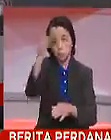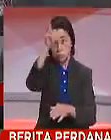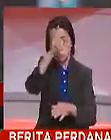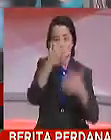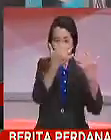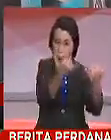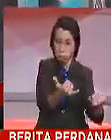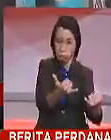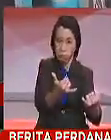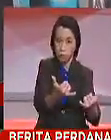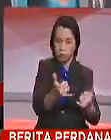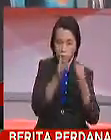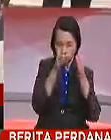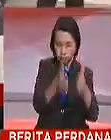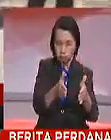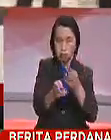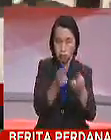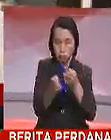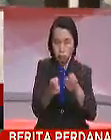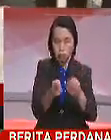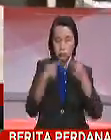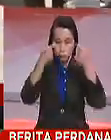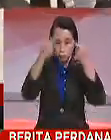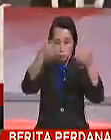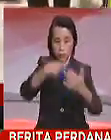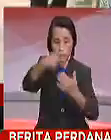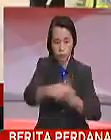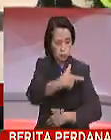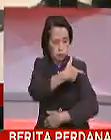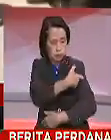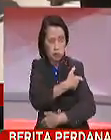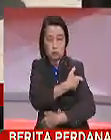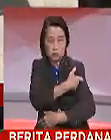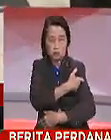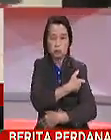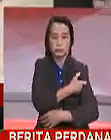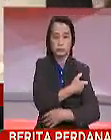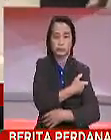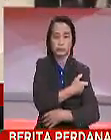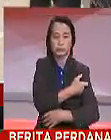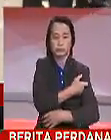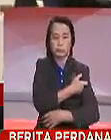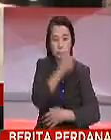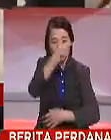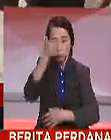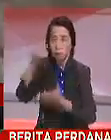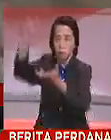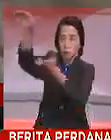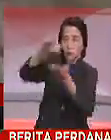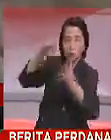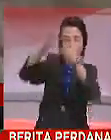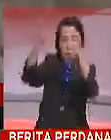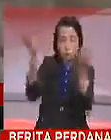kerajaan setakat ini hanya tertumpu kepada usaha menjayakan program imunisasi COVID-19 kebangsaan berikutan bekalan